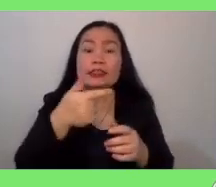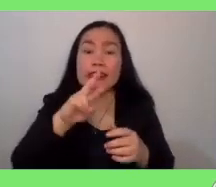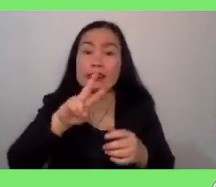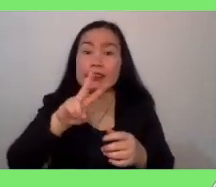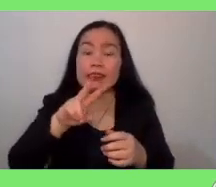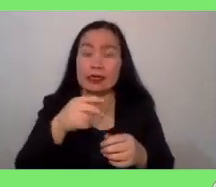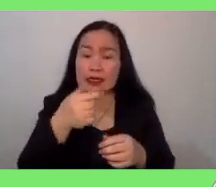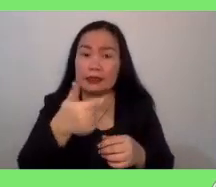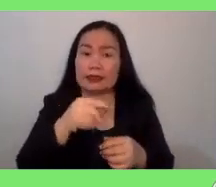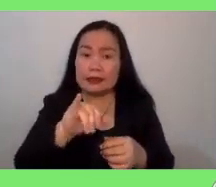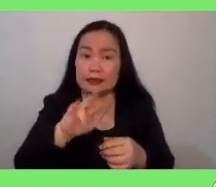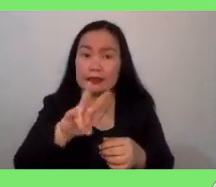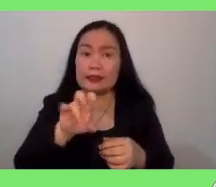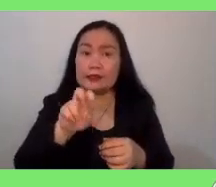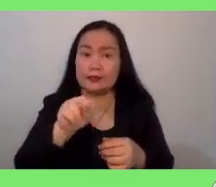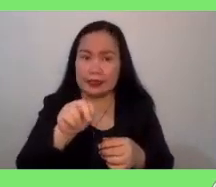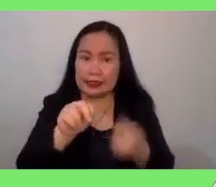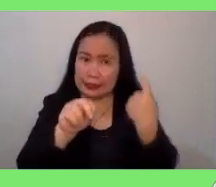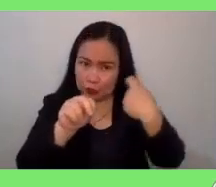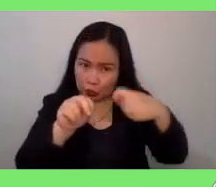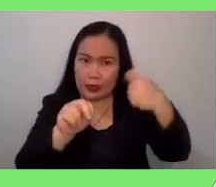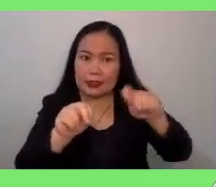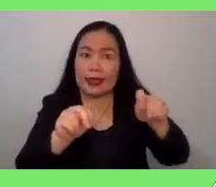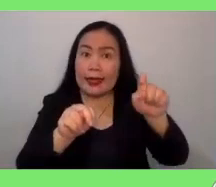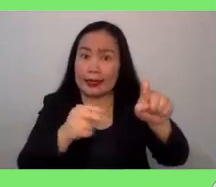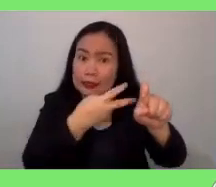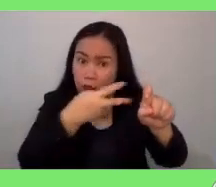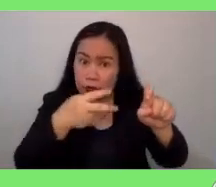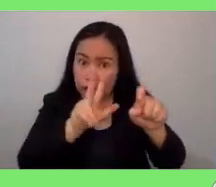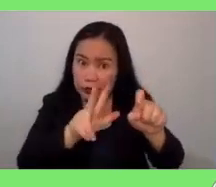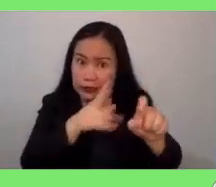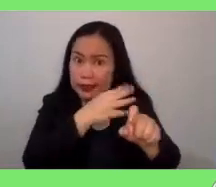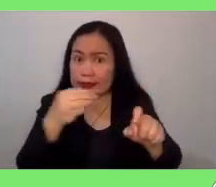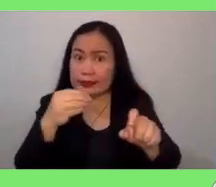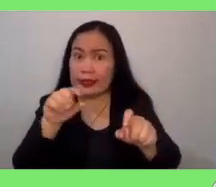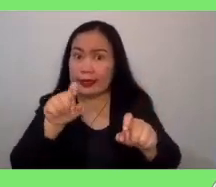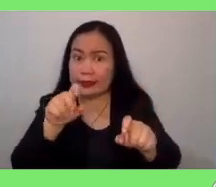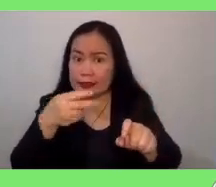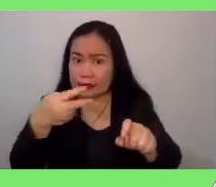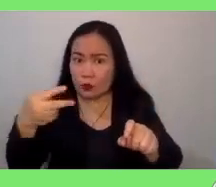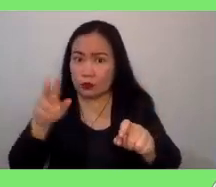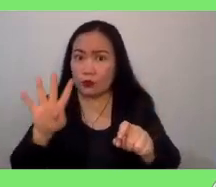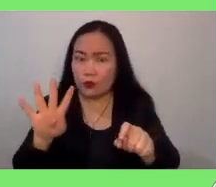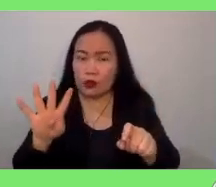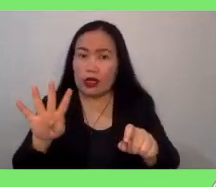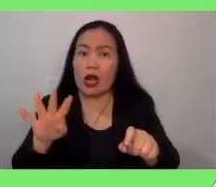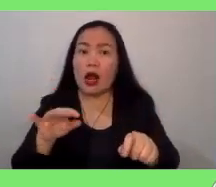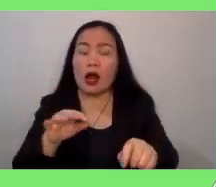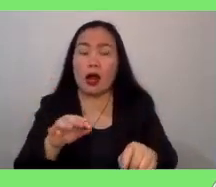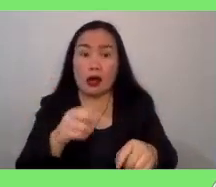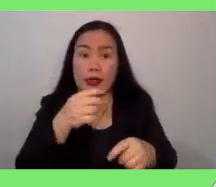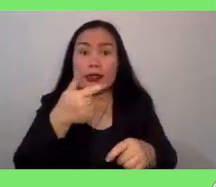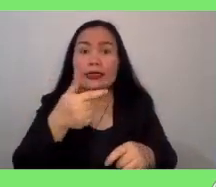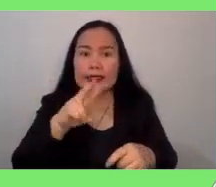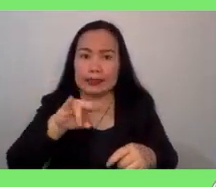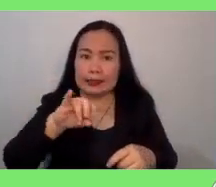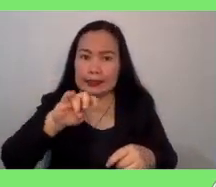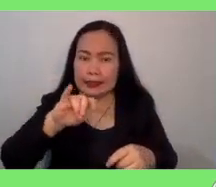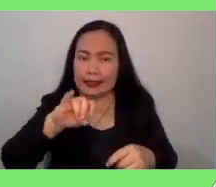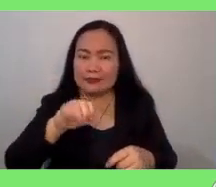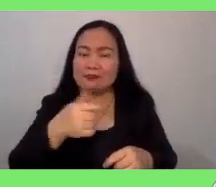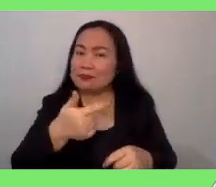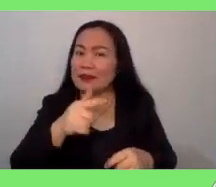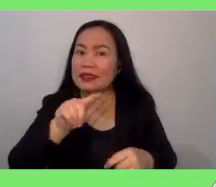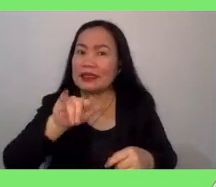siya. Kumbaga, ito yung itatry nating isolve para ma-check natin kung itong si 3 o si 4, alin dito